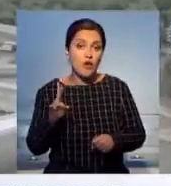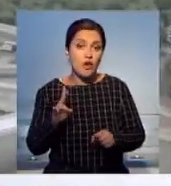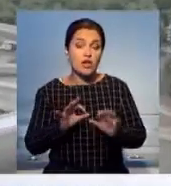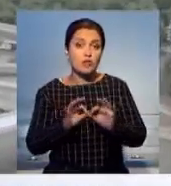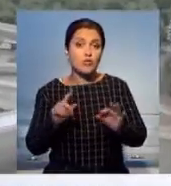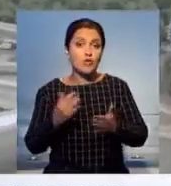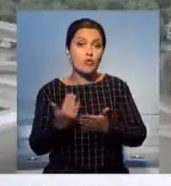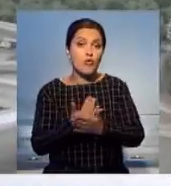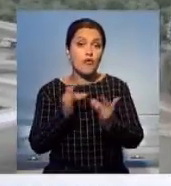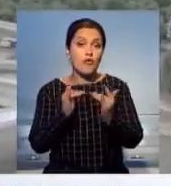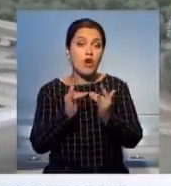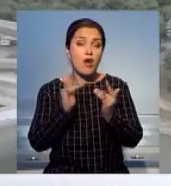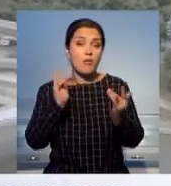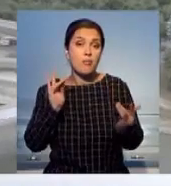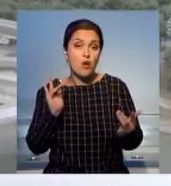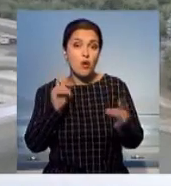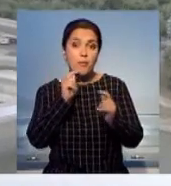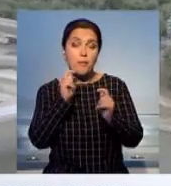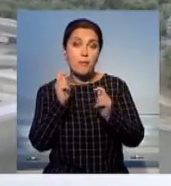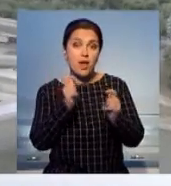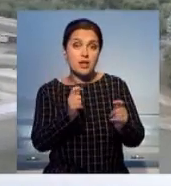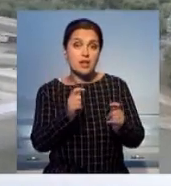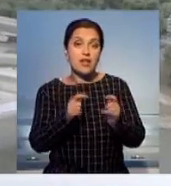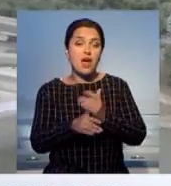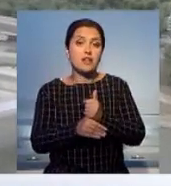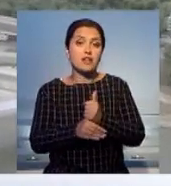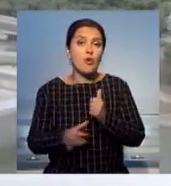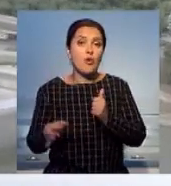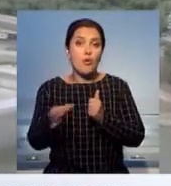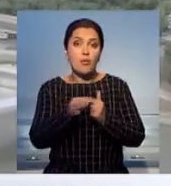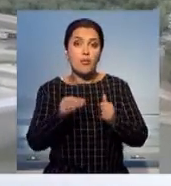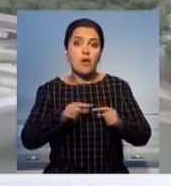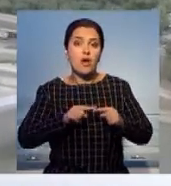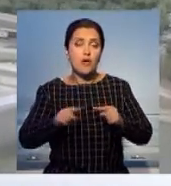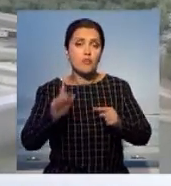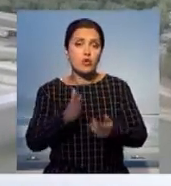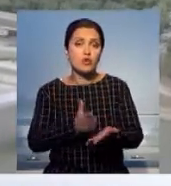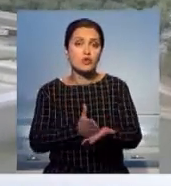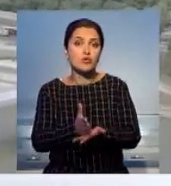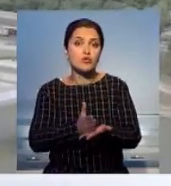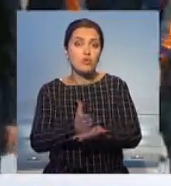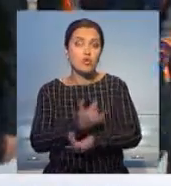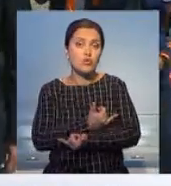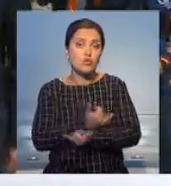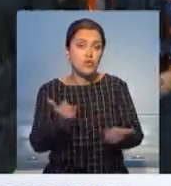подчеркнул, что новый мост – это достойный подарок Атырауской области, который долгие годы будет служить